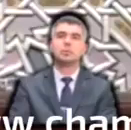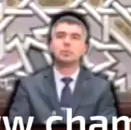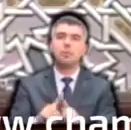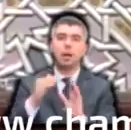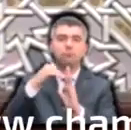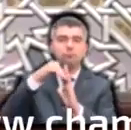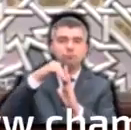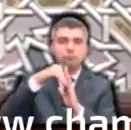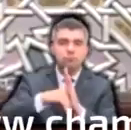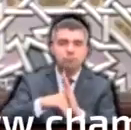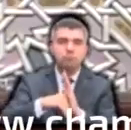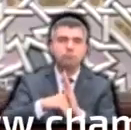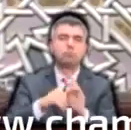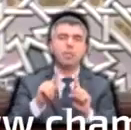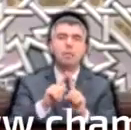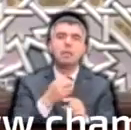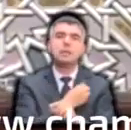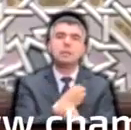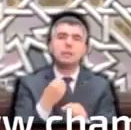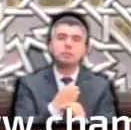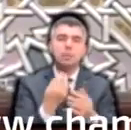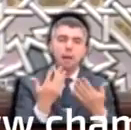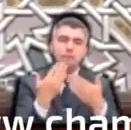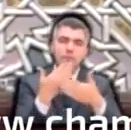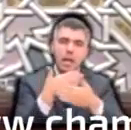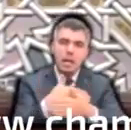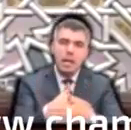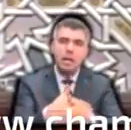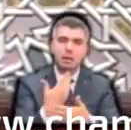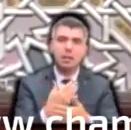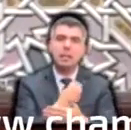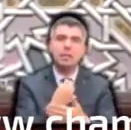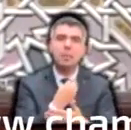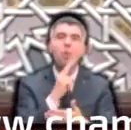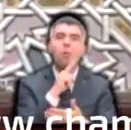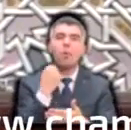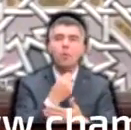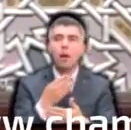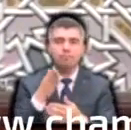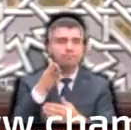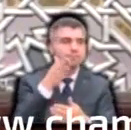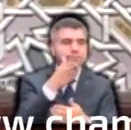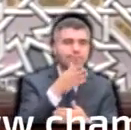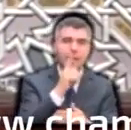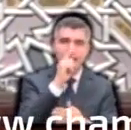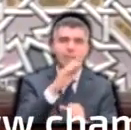دي الخدمات بأقسام المستعجلات في المستشفيات العمومية للسيدات والسادة النواب المحترمين من فريق